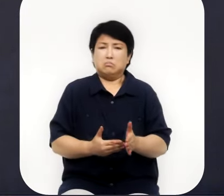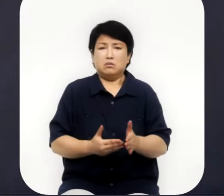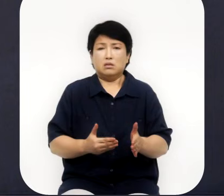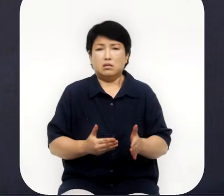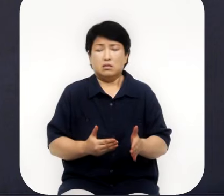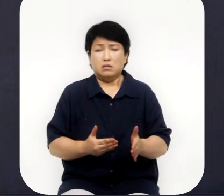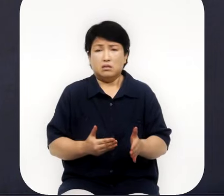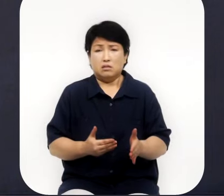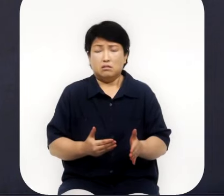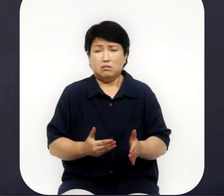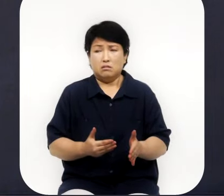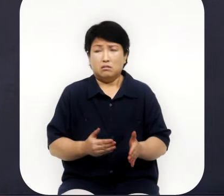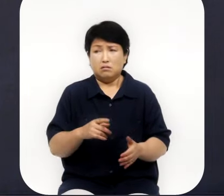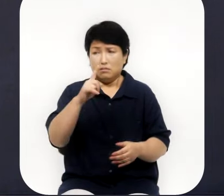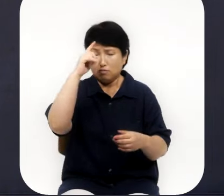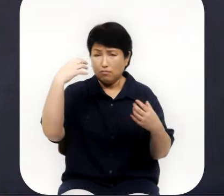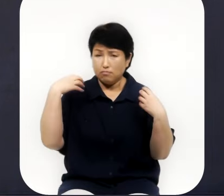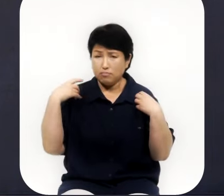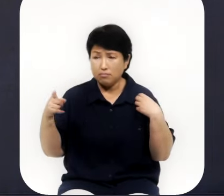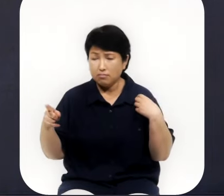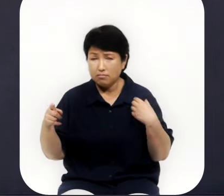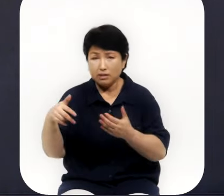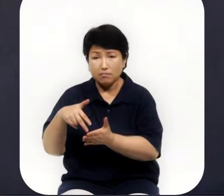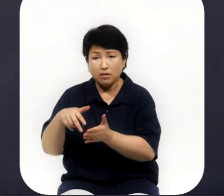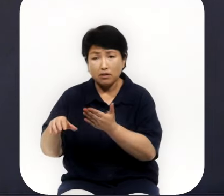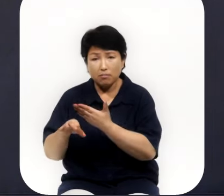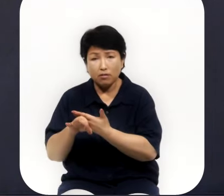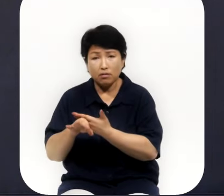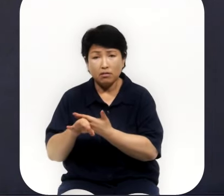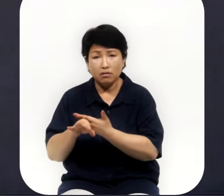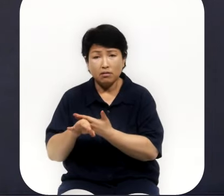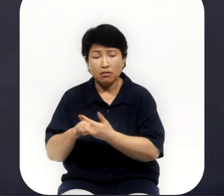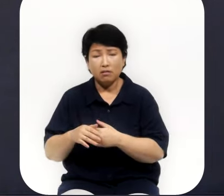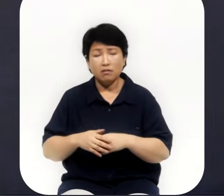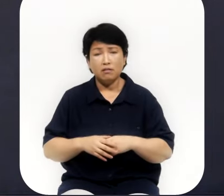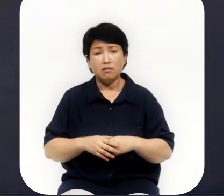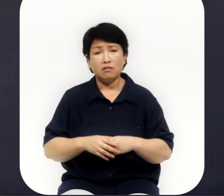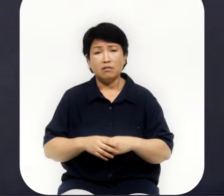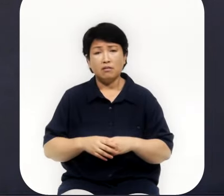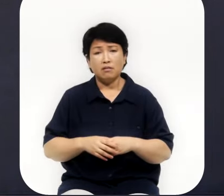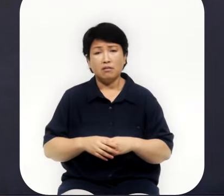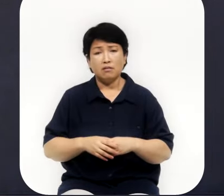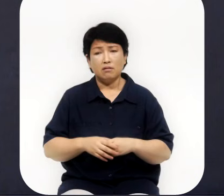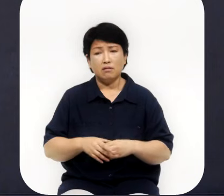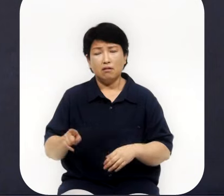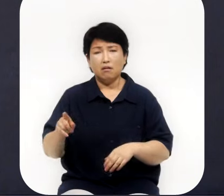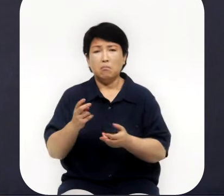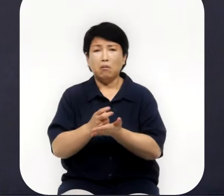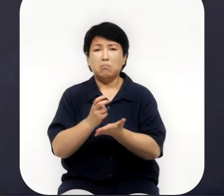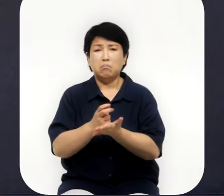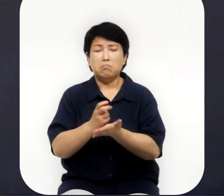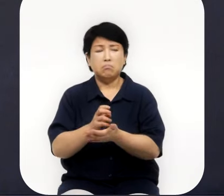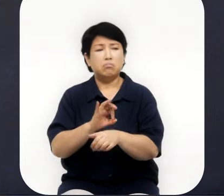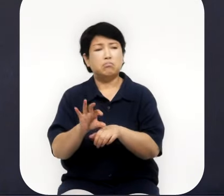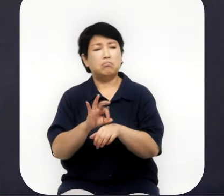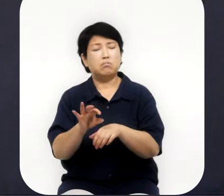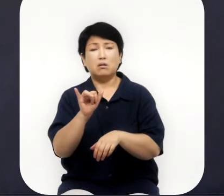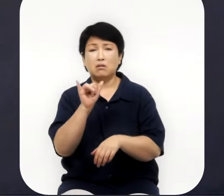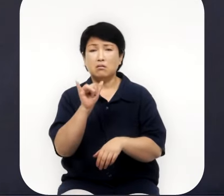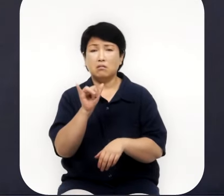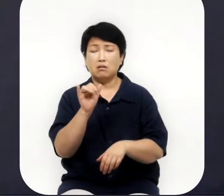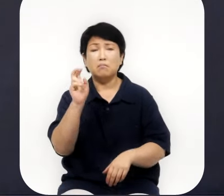관점을 가지면 뭐 그 정책을 위반하는 사람들은 별로 신경을 안 쓰게